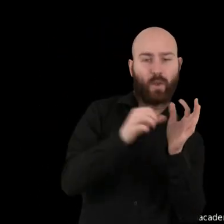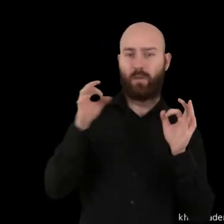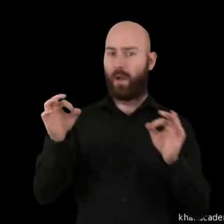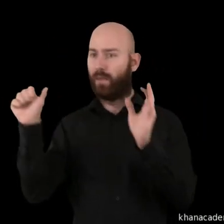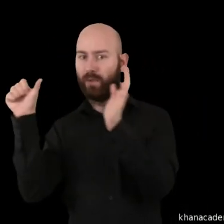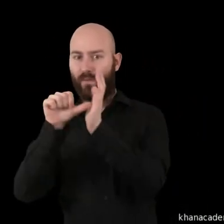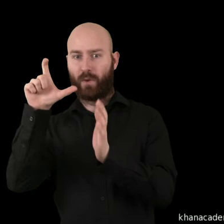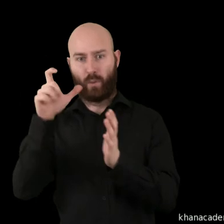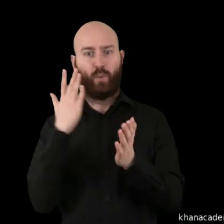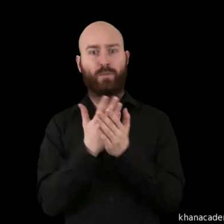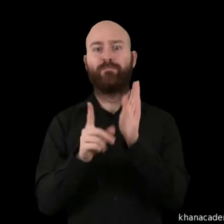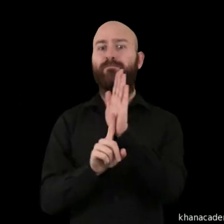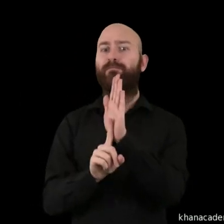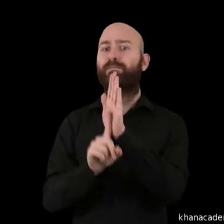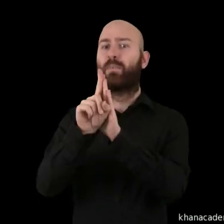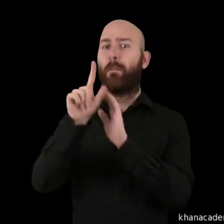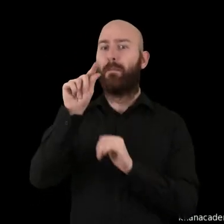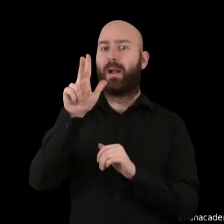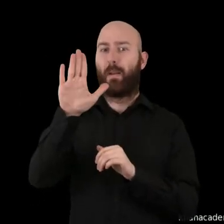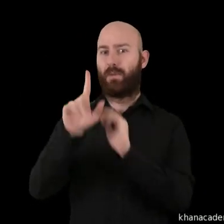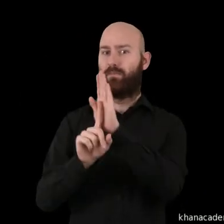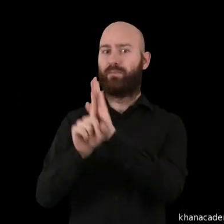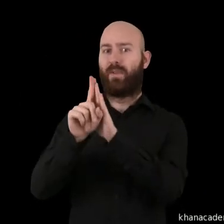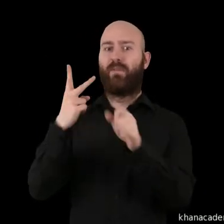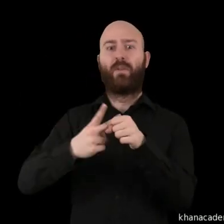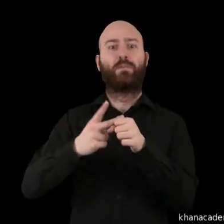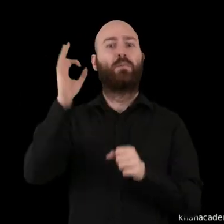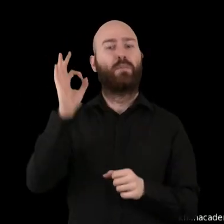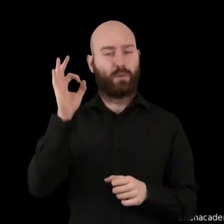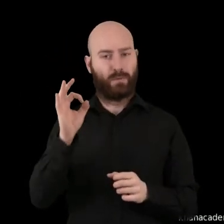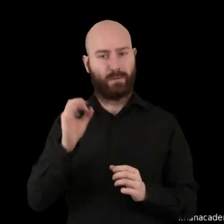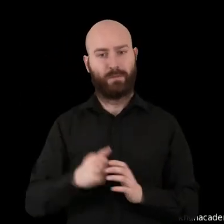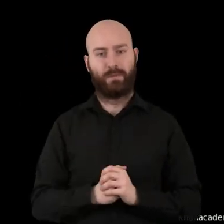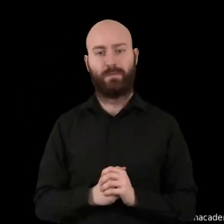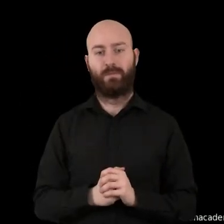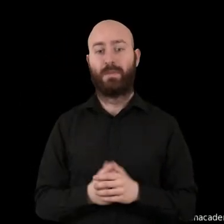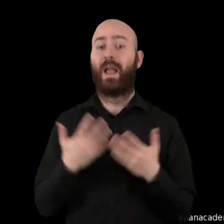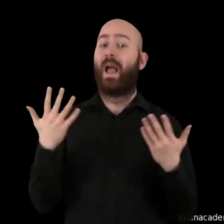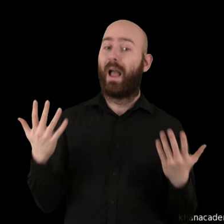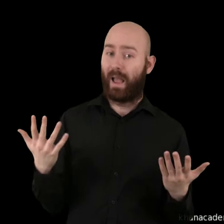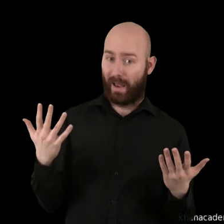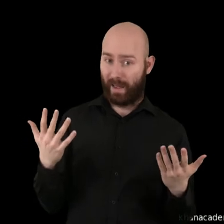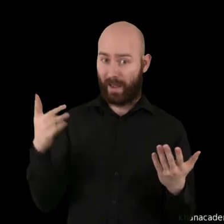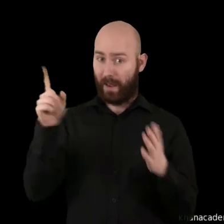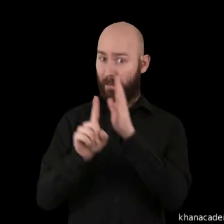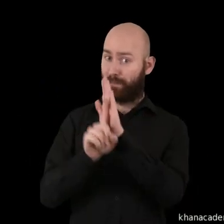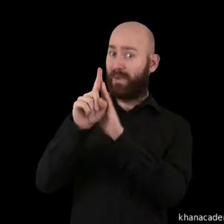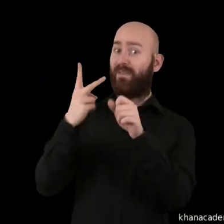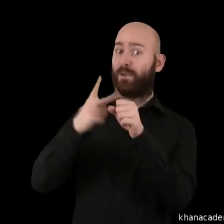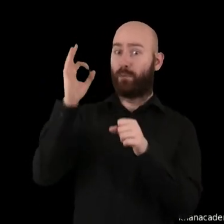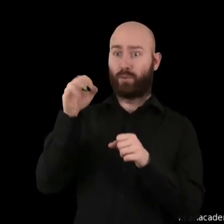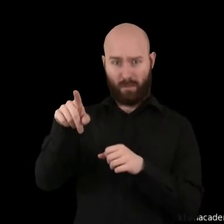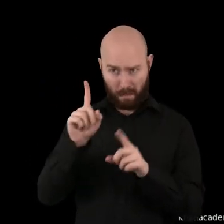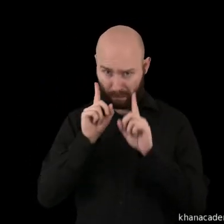1200 jest o 20% większe niż 1000. Po tych wartościach sądząc, powiedzielibyśmy, że PKB wzrósł o 20%.